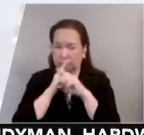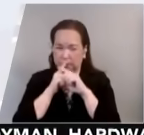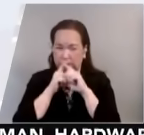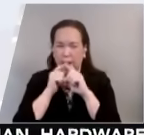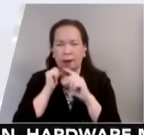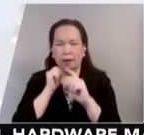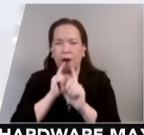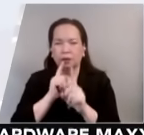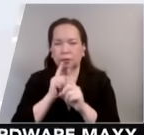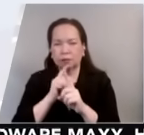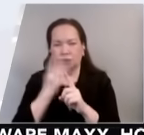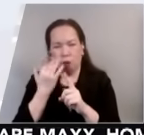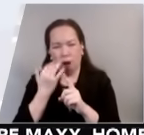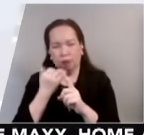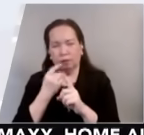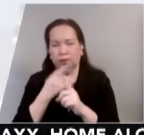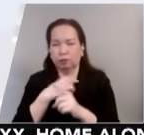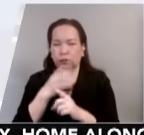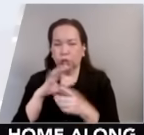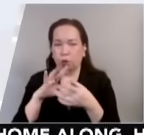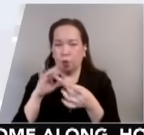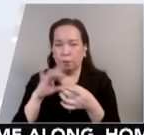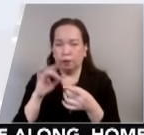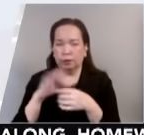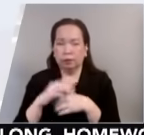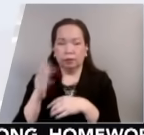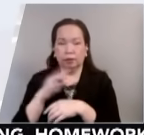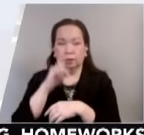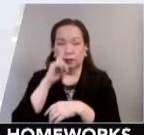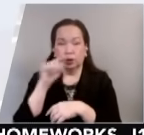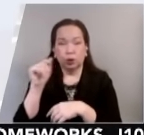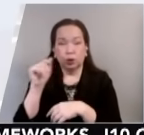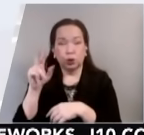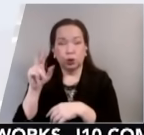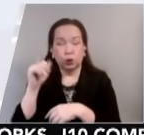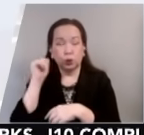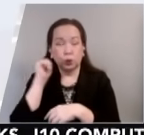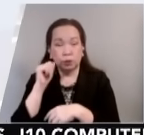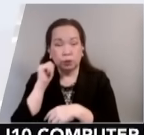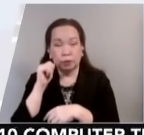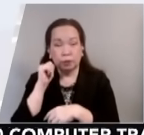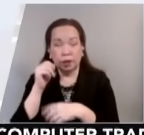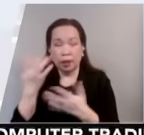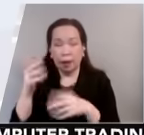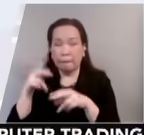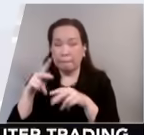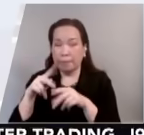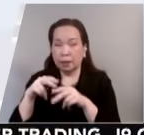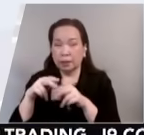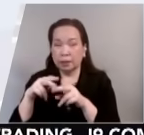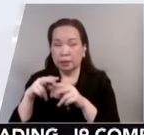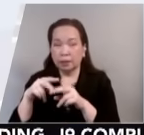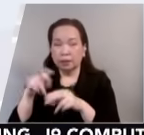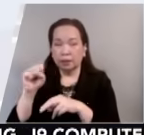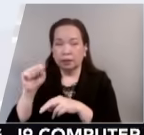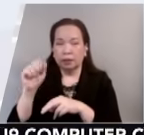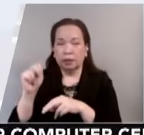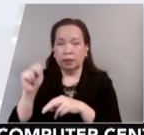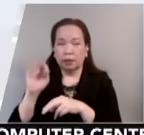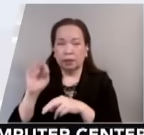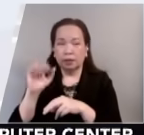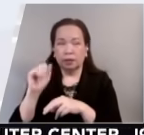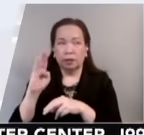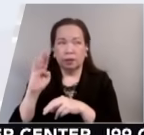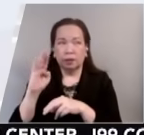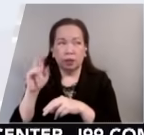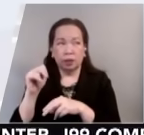insidente 1 anyos sa dalagita n lunot sa dagat sa San Fabian sinubukan pang iligtas ang biktima ng kanyang